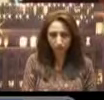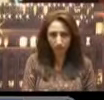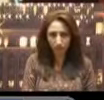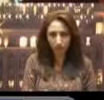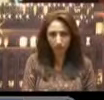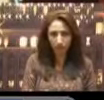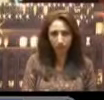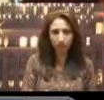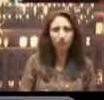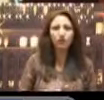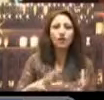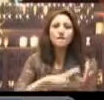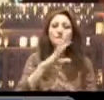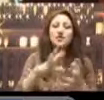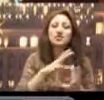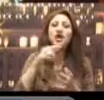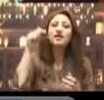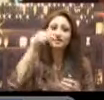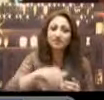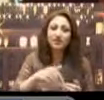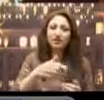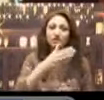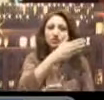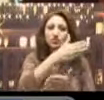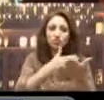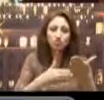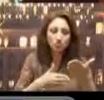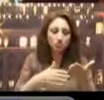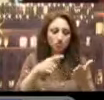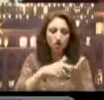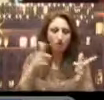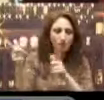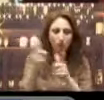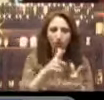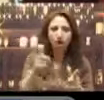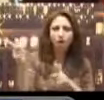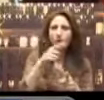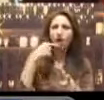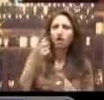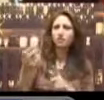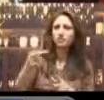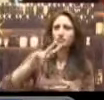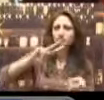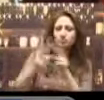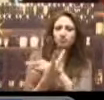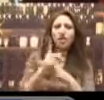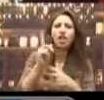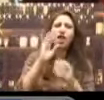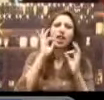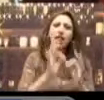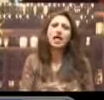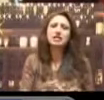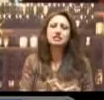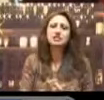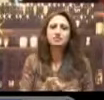بدا يحصل مشاكل في وسط العمل لان المخرج ما طلعش قد كلامه، يعني كانت مشكله كبيره جدا يعني. عملت